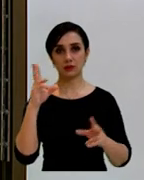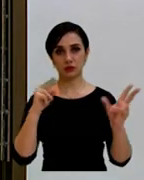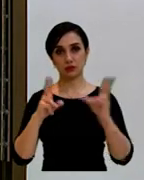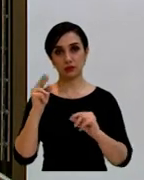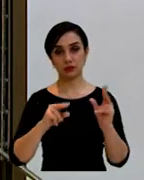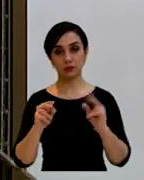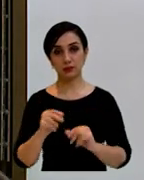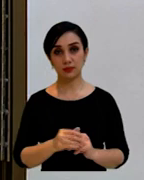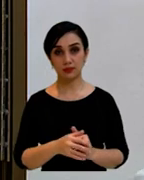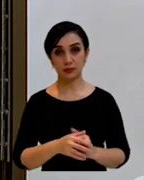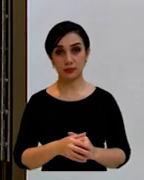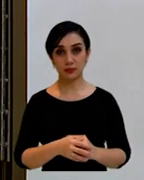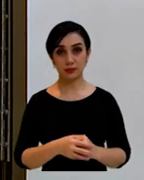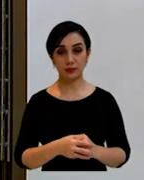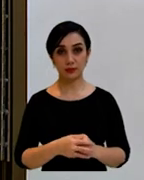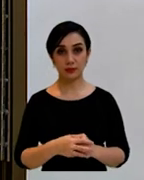hisoblanadi.